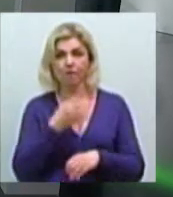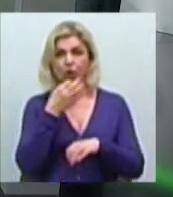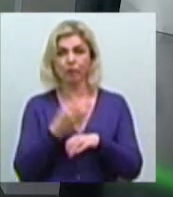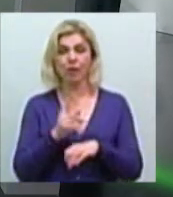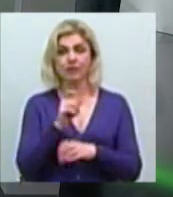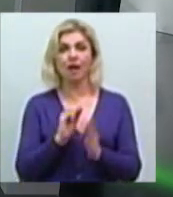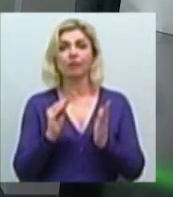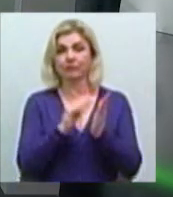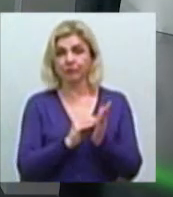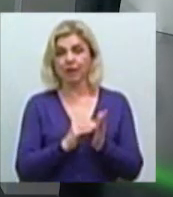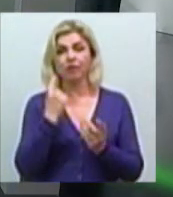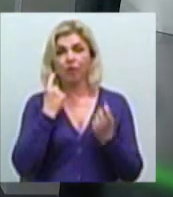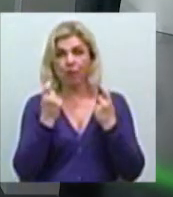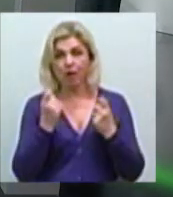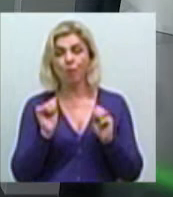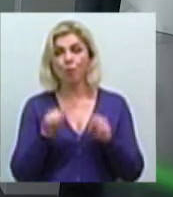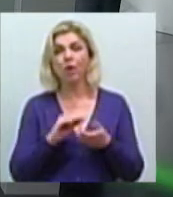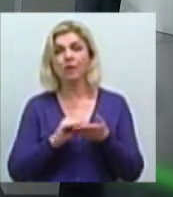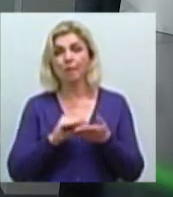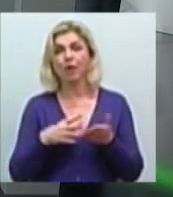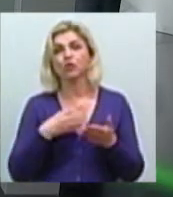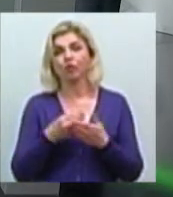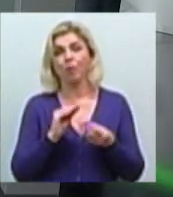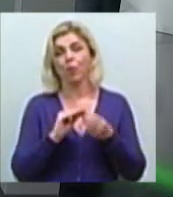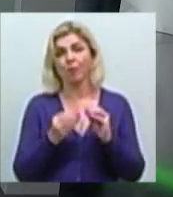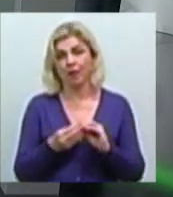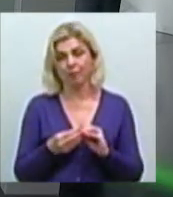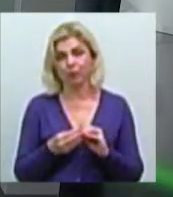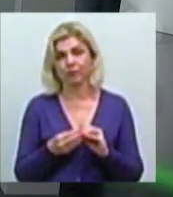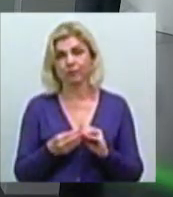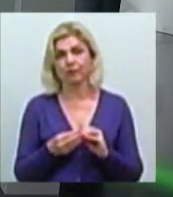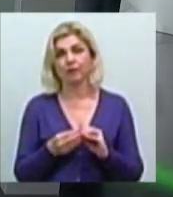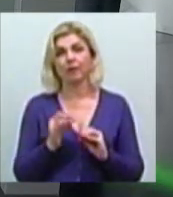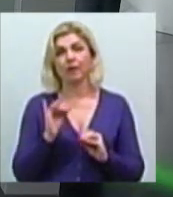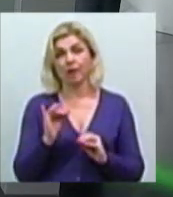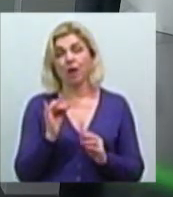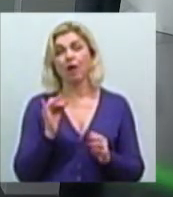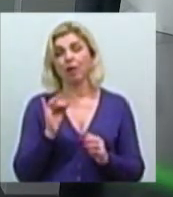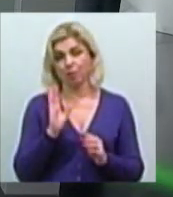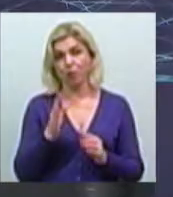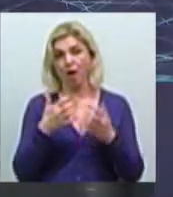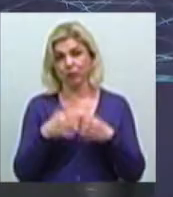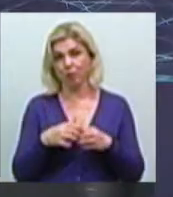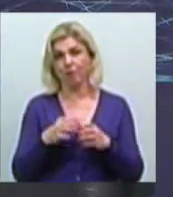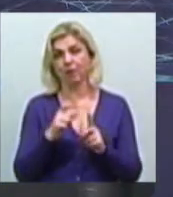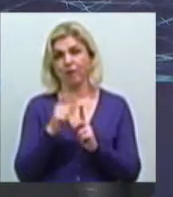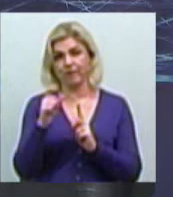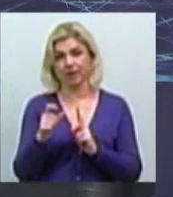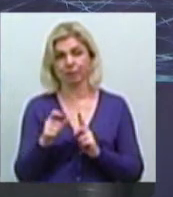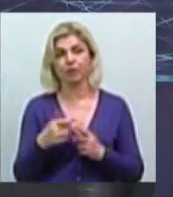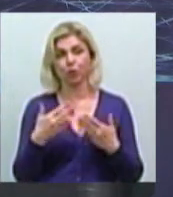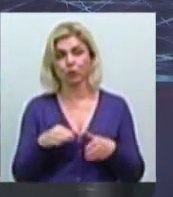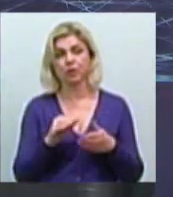внесення даних, вона може написати свою проблему, і бот надасть відповідь. Ну, ми вже записали